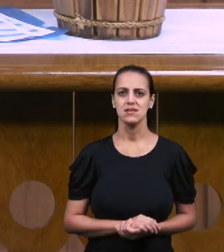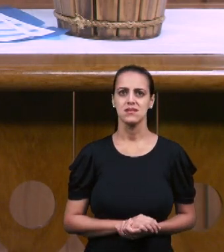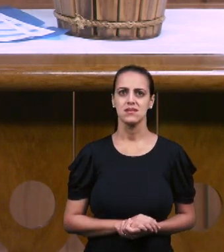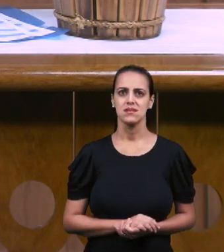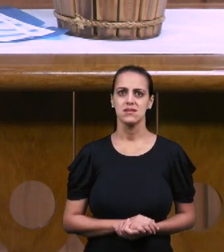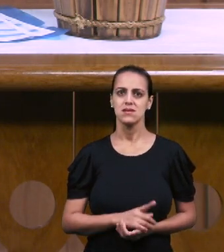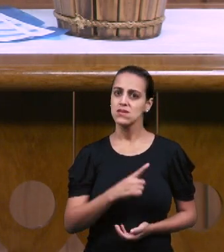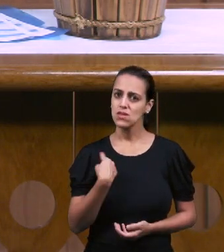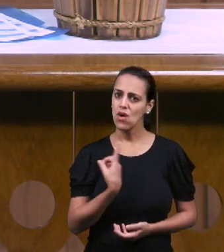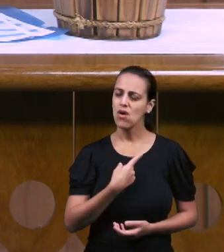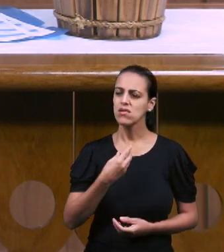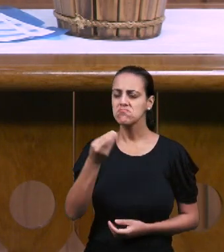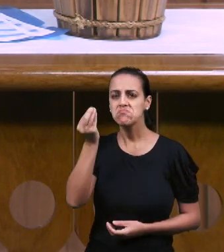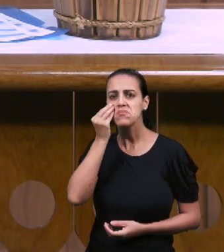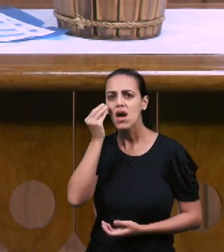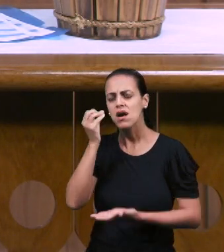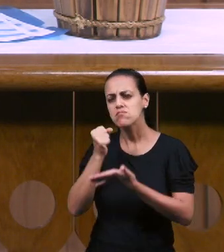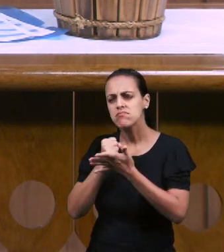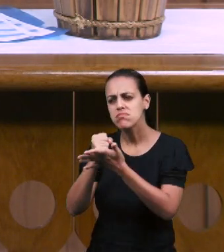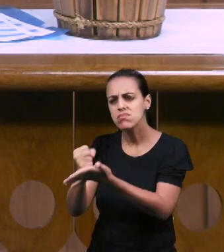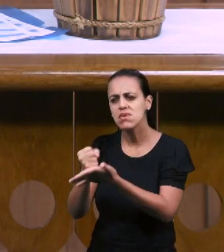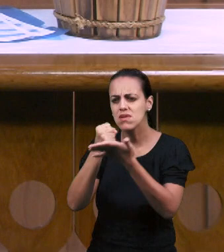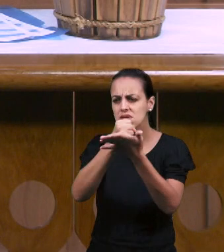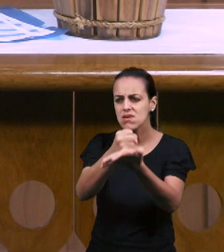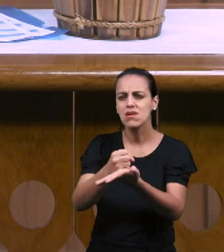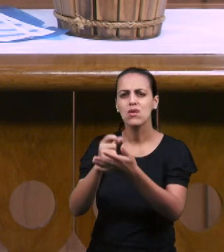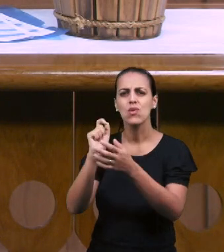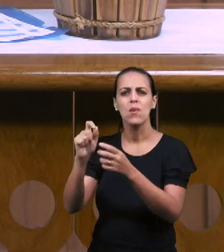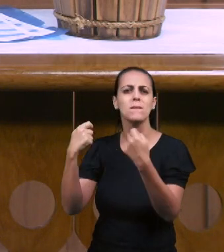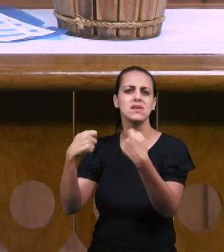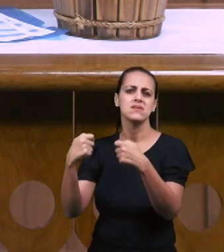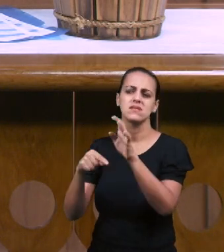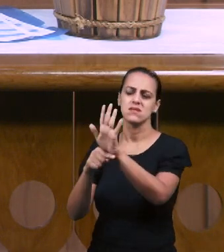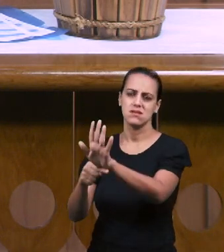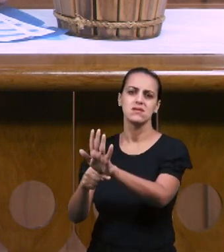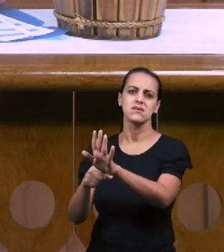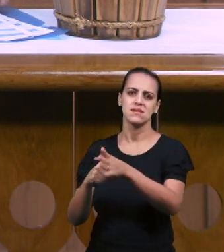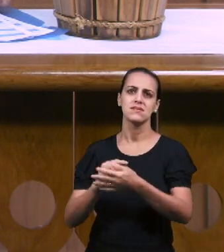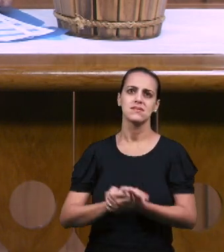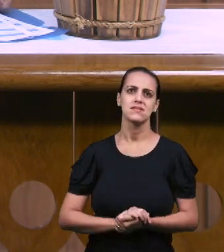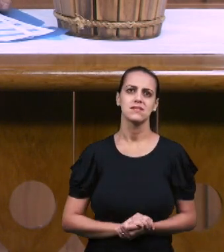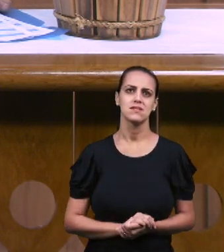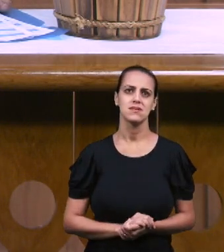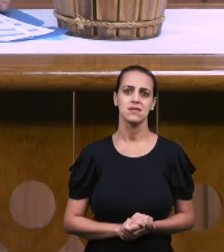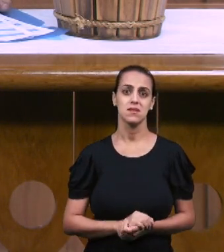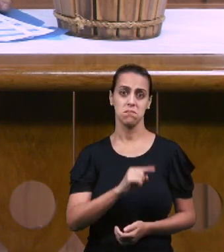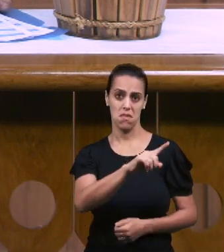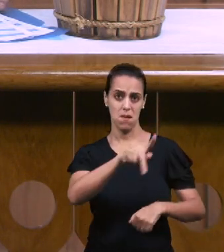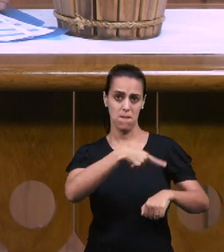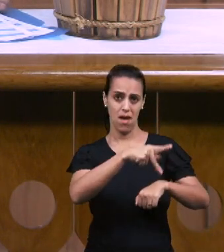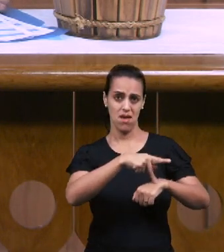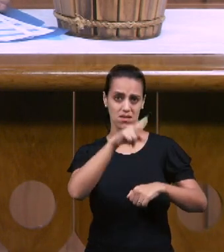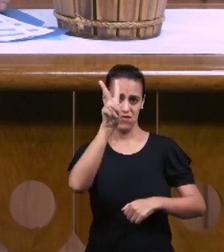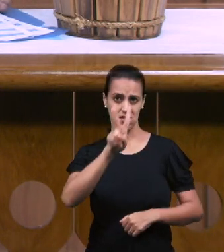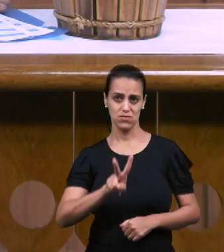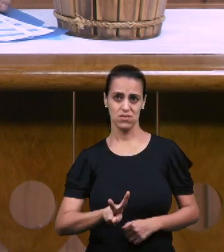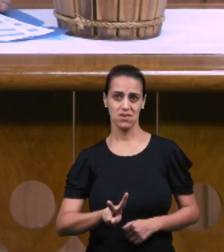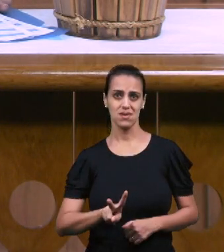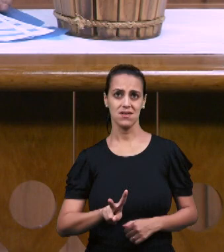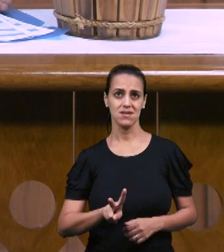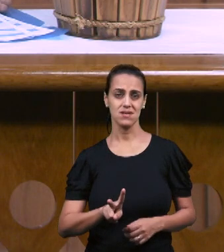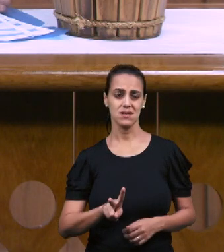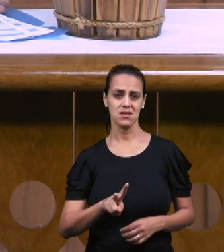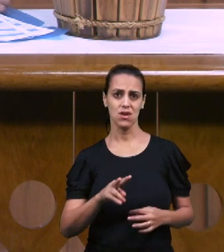gens, mais nous assistons nos frères et sœurs là où ils sont. Je fais référence ici au Venezuela. Tout le monde